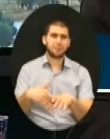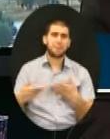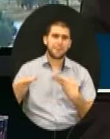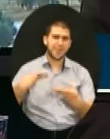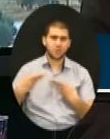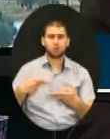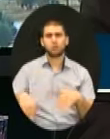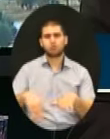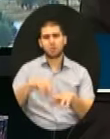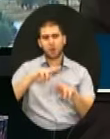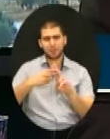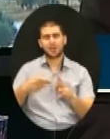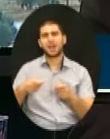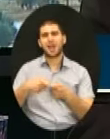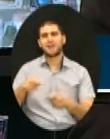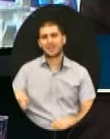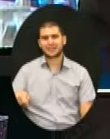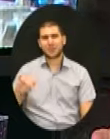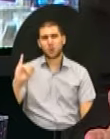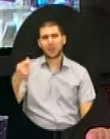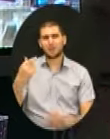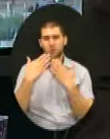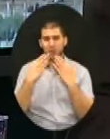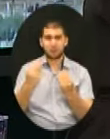בינינו. שלום עולמי. חבר הכנסת, יהודה גליק,